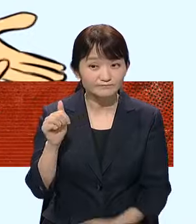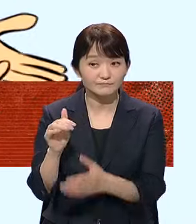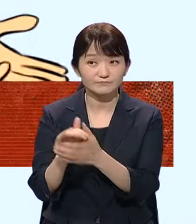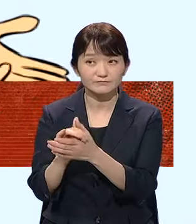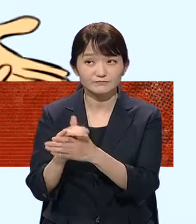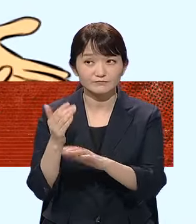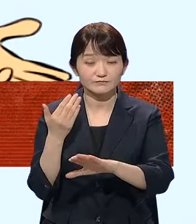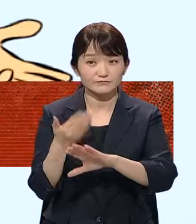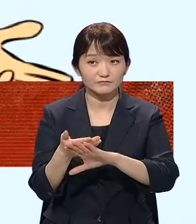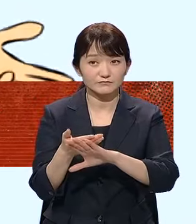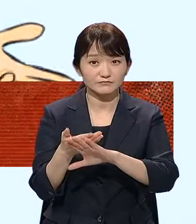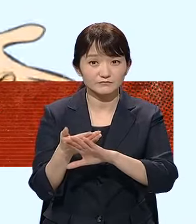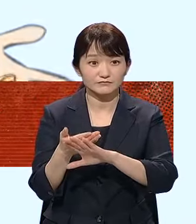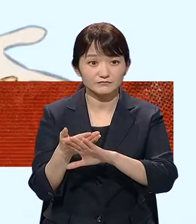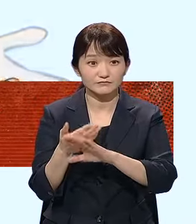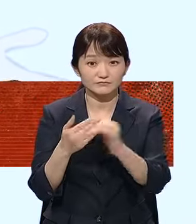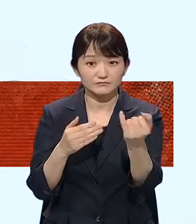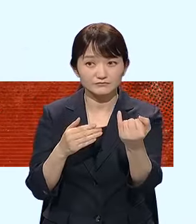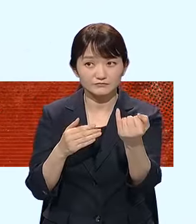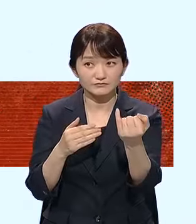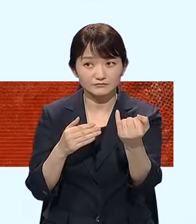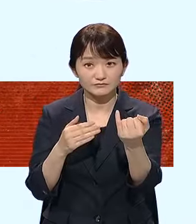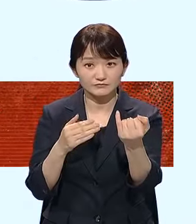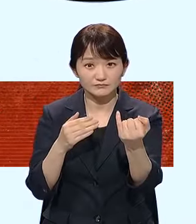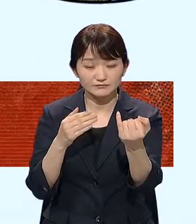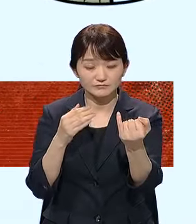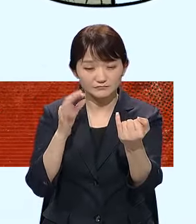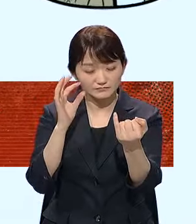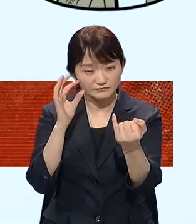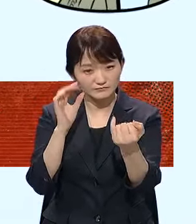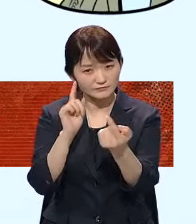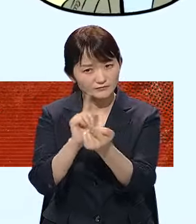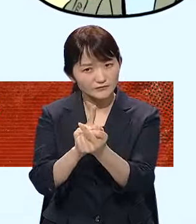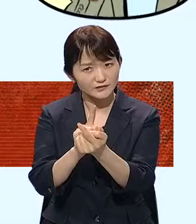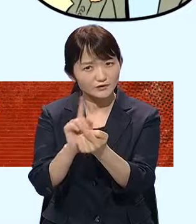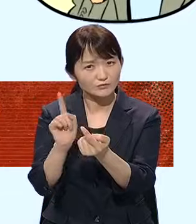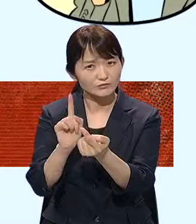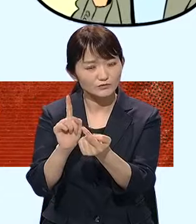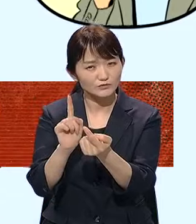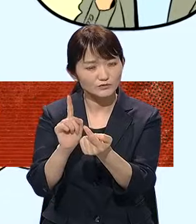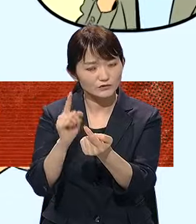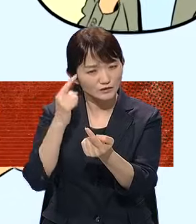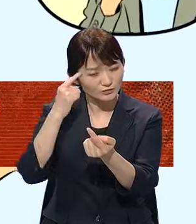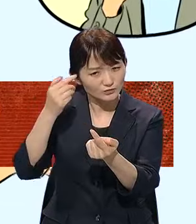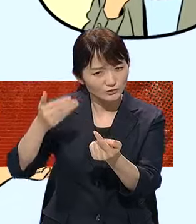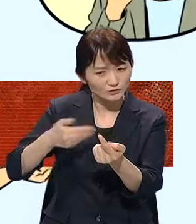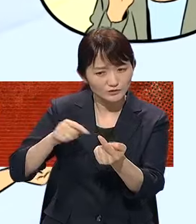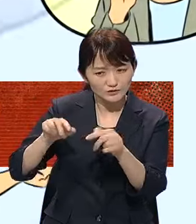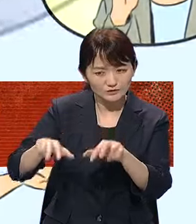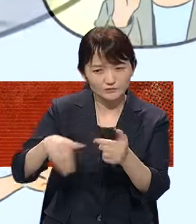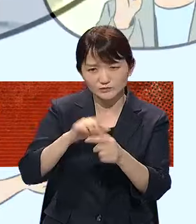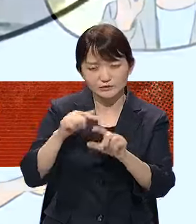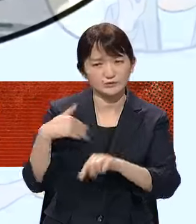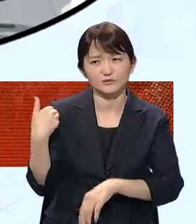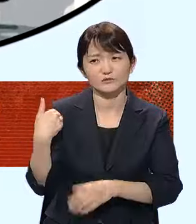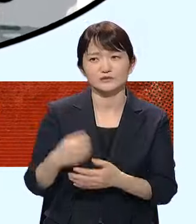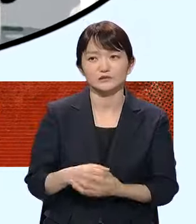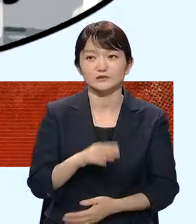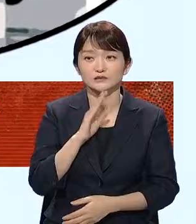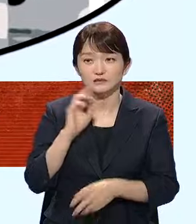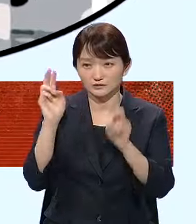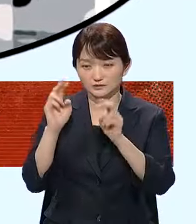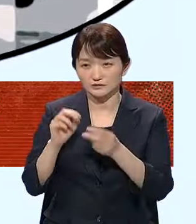다른데 한눈 팔고 있는 거 아닐까를 물어보신 거라면 저희도이 정도 상황만은 알 수는 없죠 하지만 진짜 취업 준비